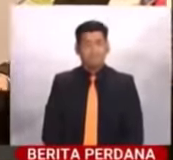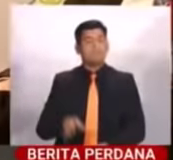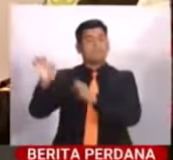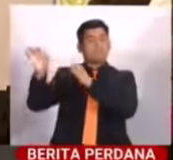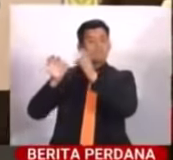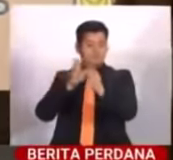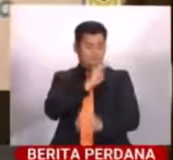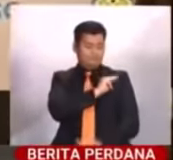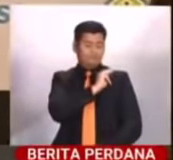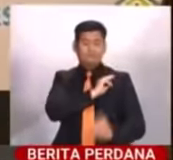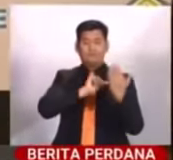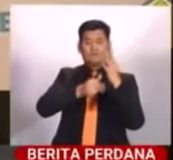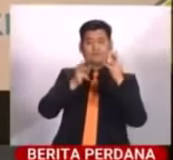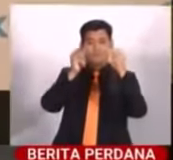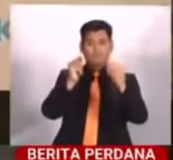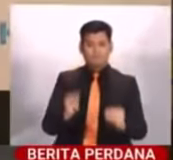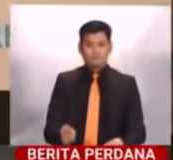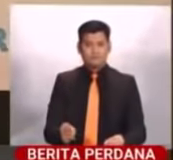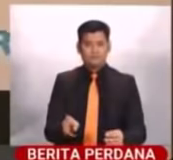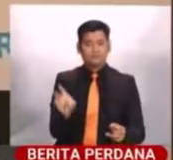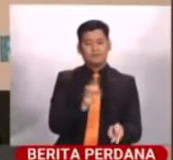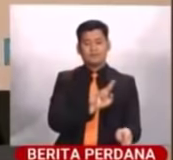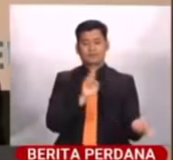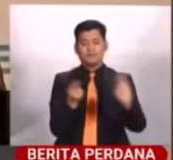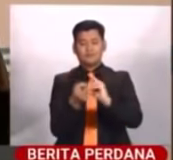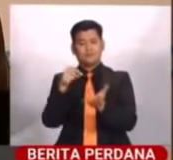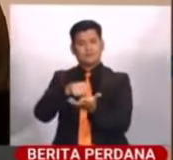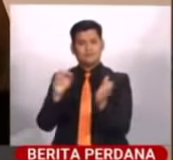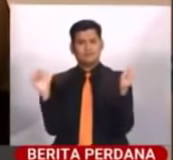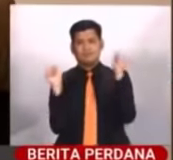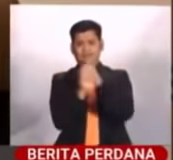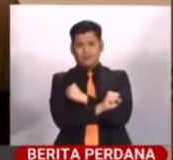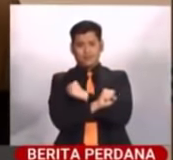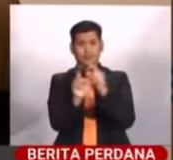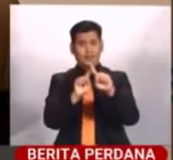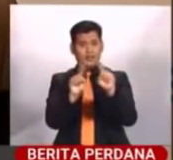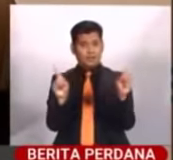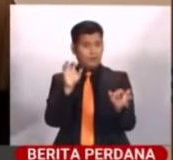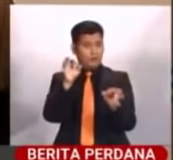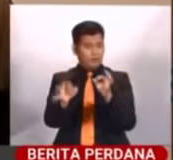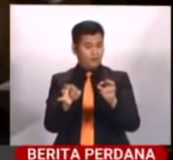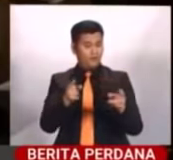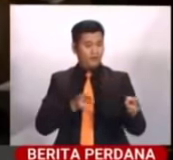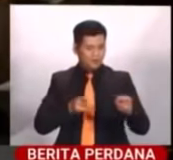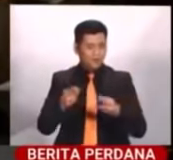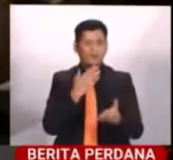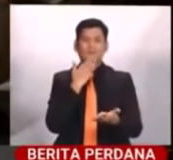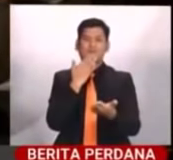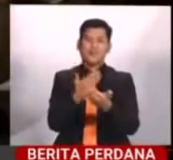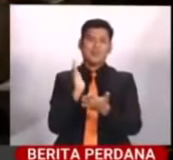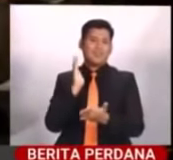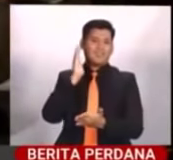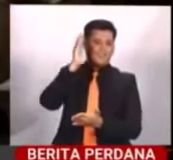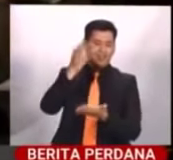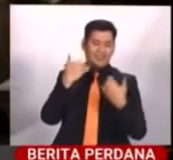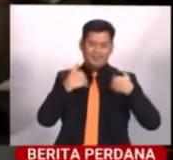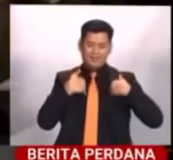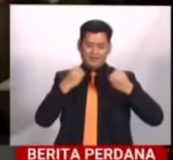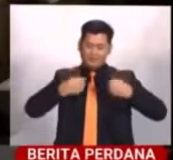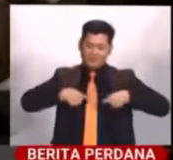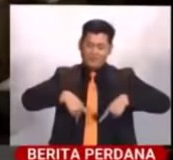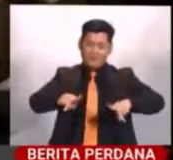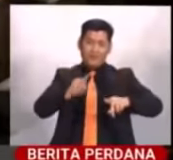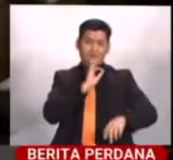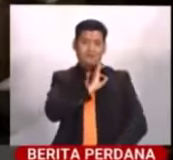Jelas Menteri Sumber Manusia M. Kulasigaran, peralihan ini membawa cabaran. Namun, jika dikendalikan dengan baik, ia akan mewujudkan peluang